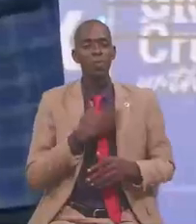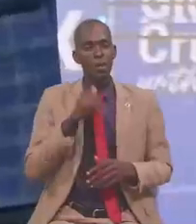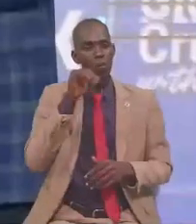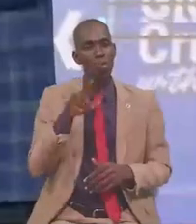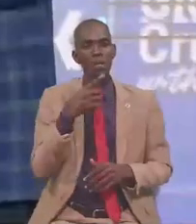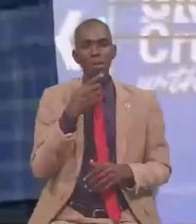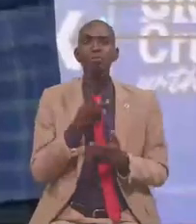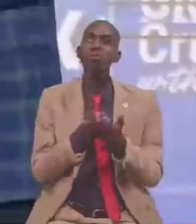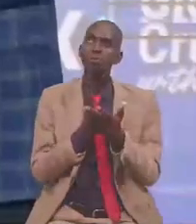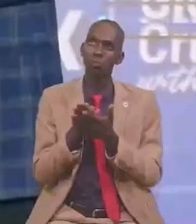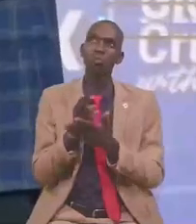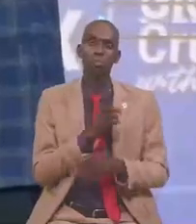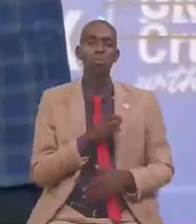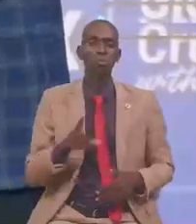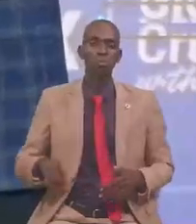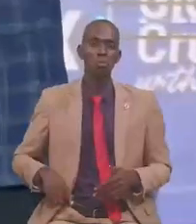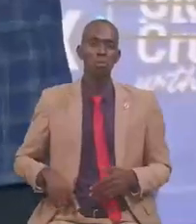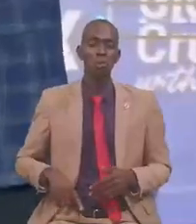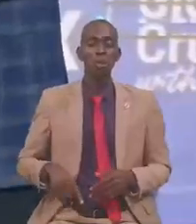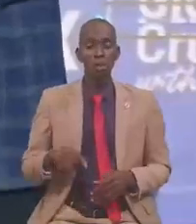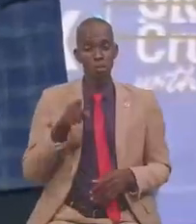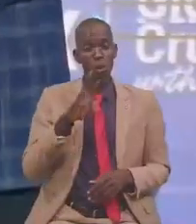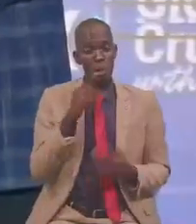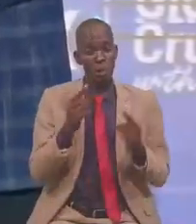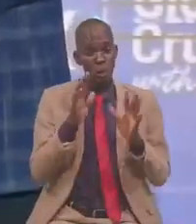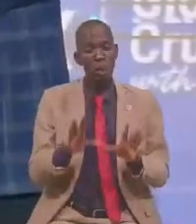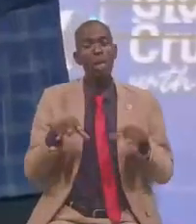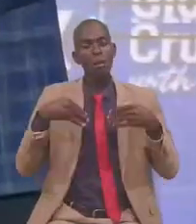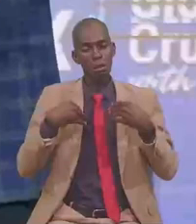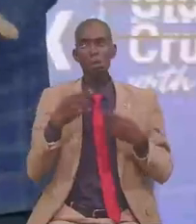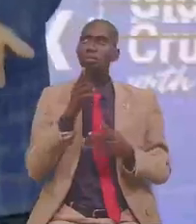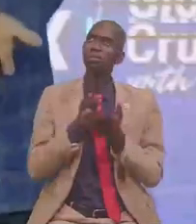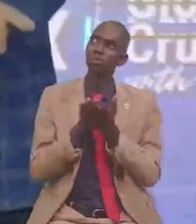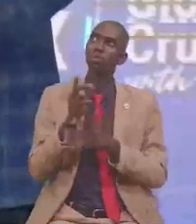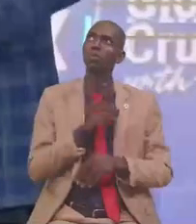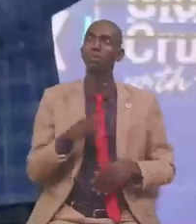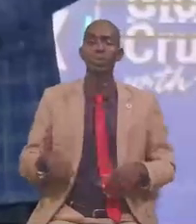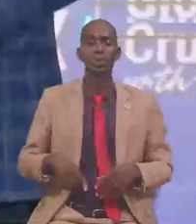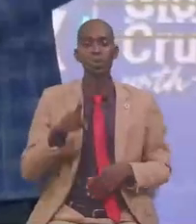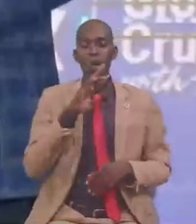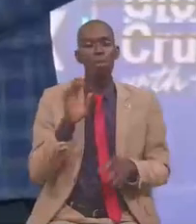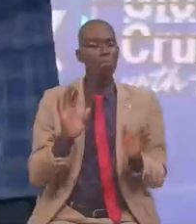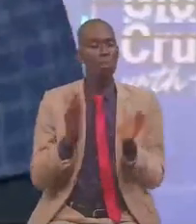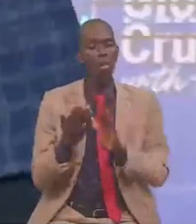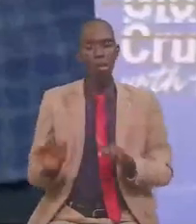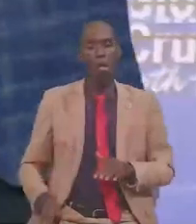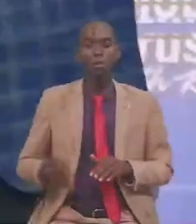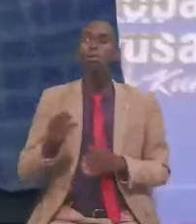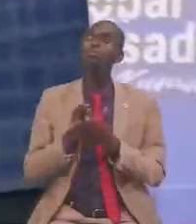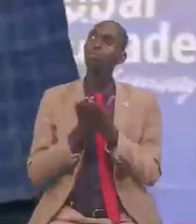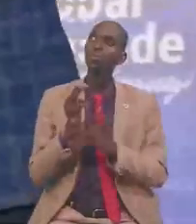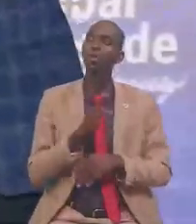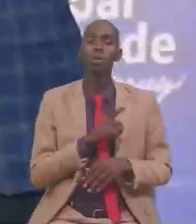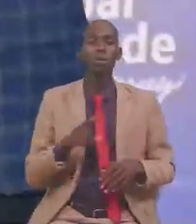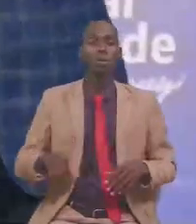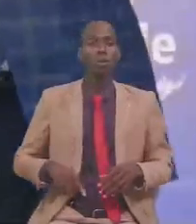Seigneur, dit-elle, tu es pécheur, oui Seigneur, tu es pécheresse, eu un chien, oui Seigneur, tu